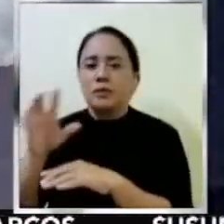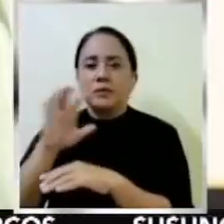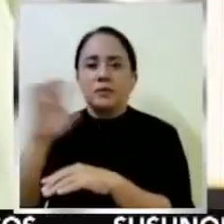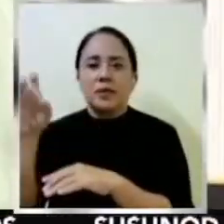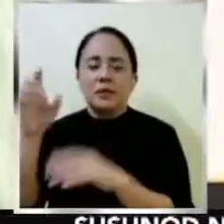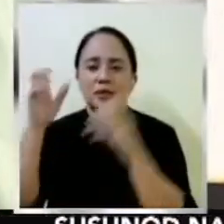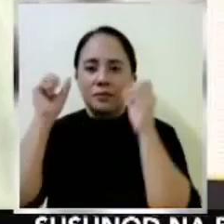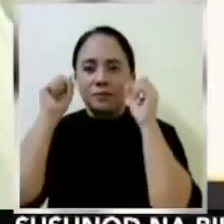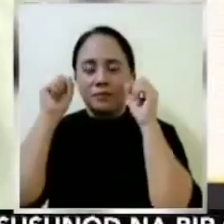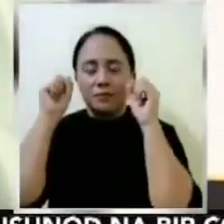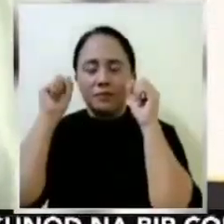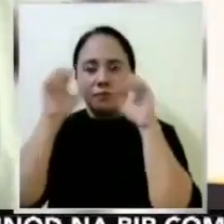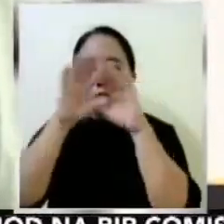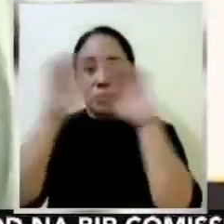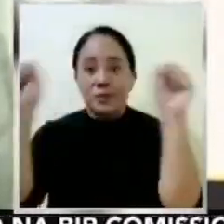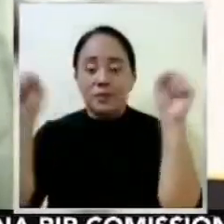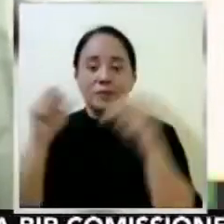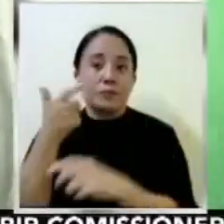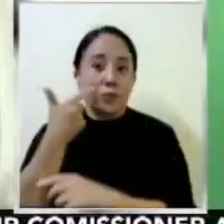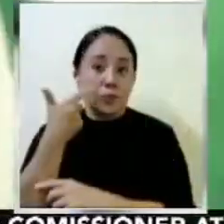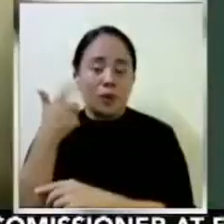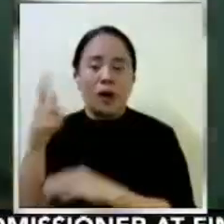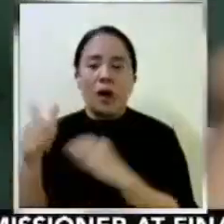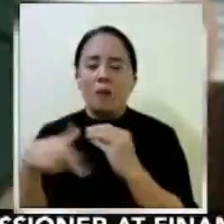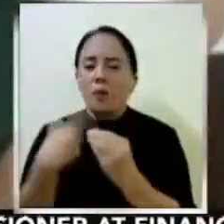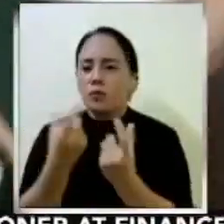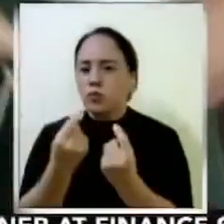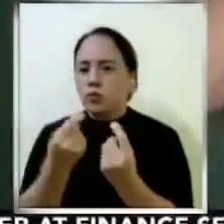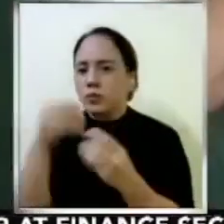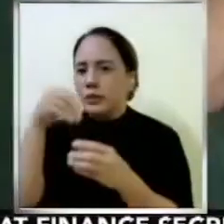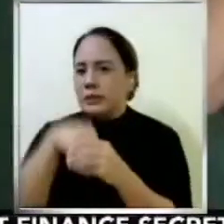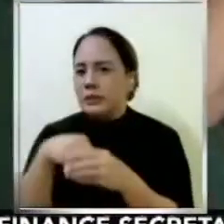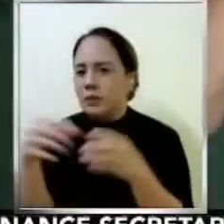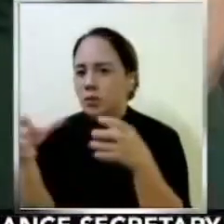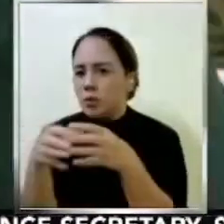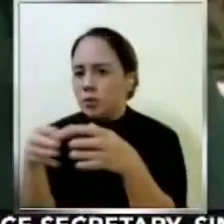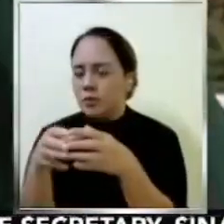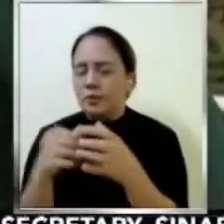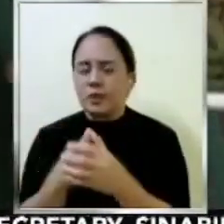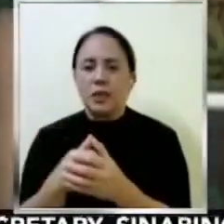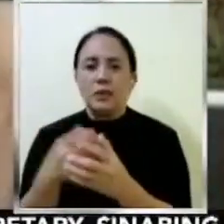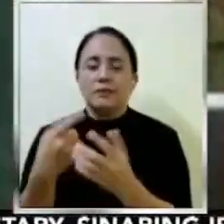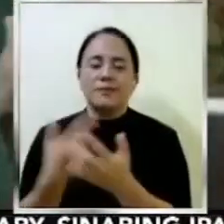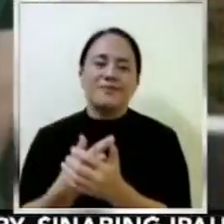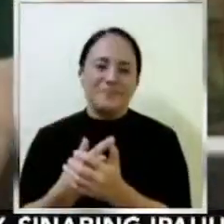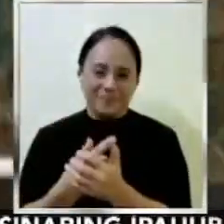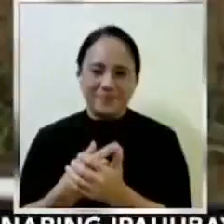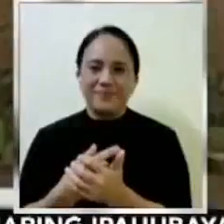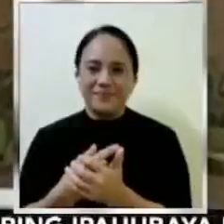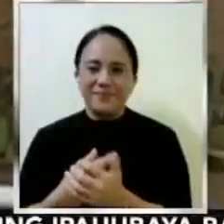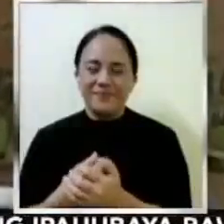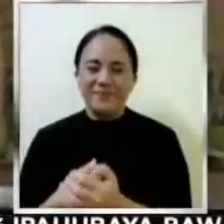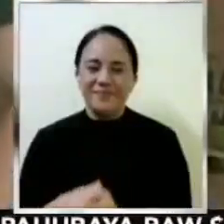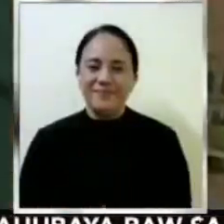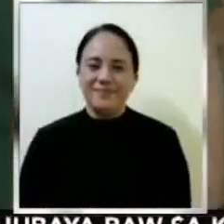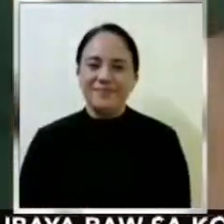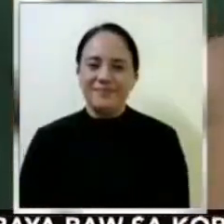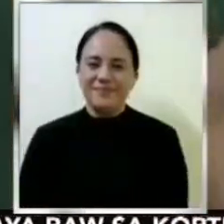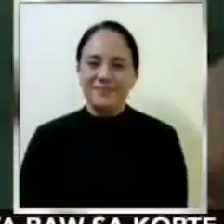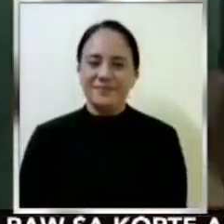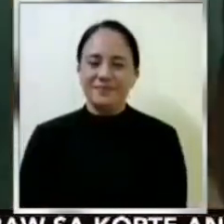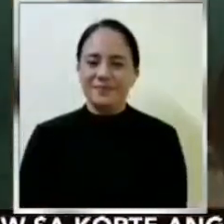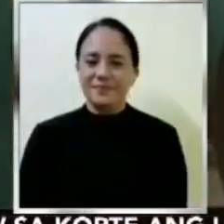Arroyo sa mga ginagawa sa loob ng partido. Mula sa GMA Regional TV 1 Mindanao, R. Jill